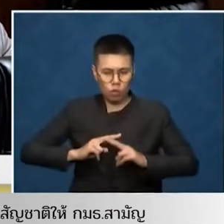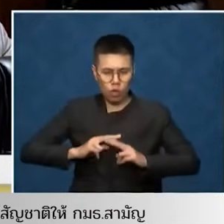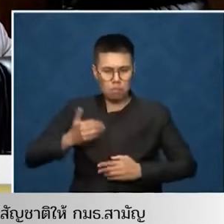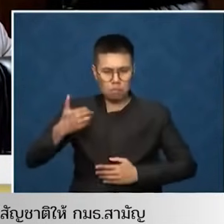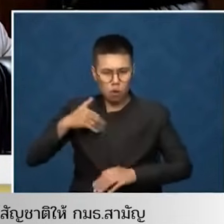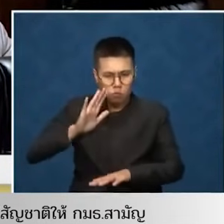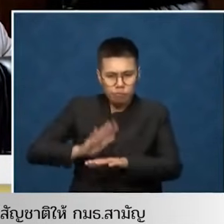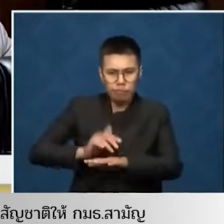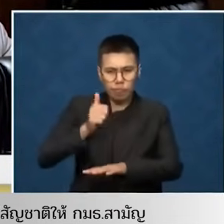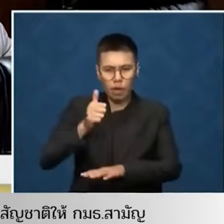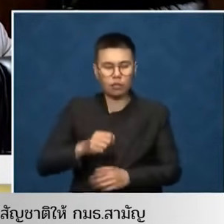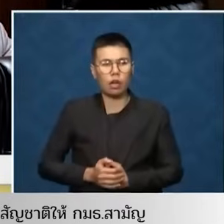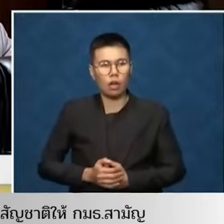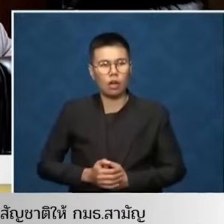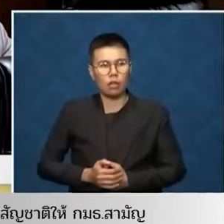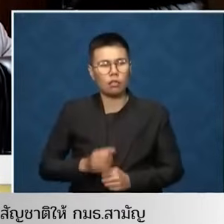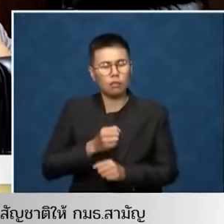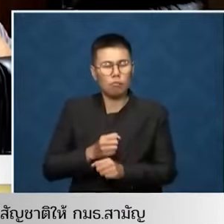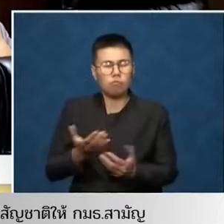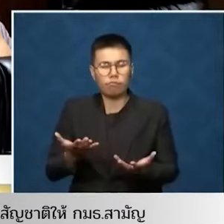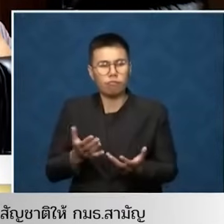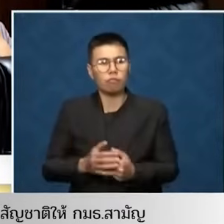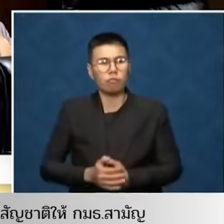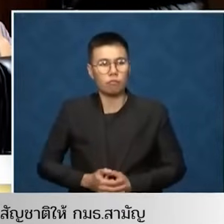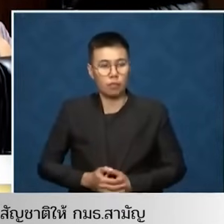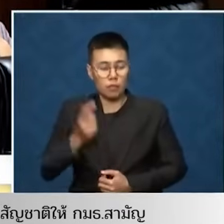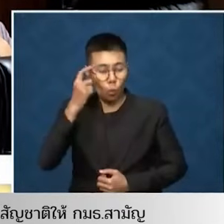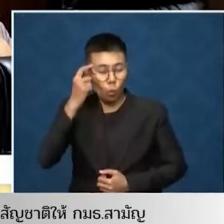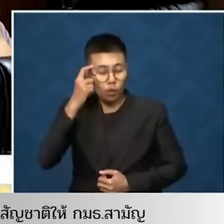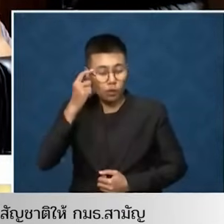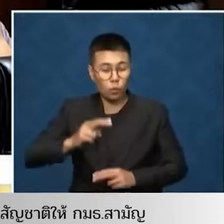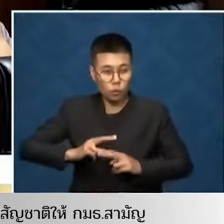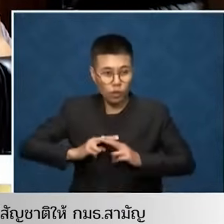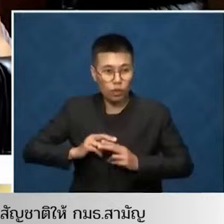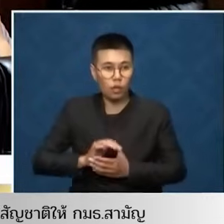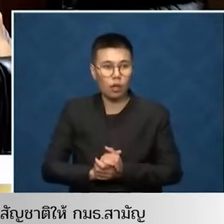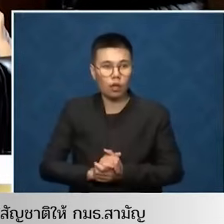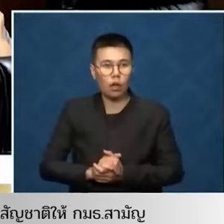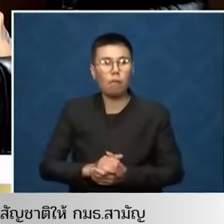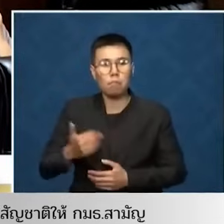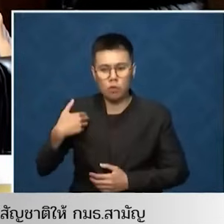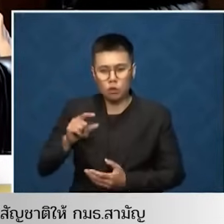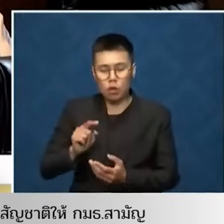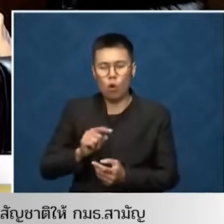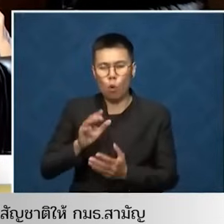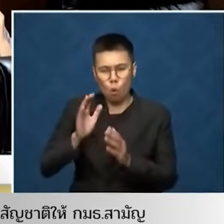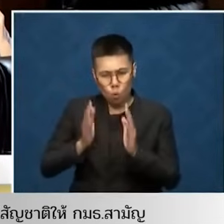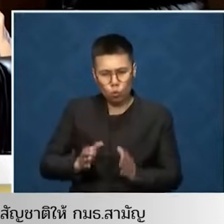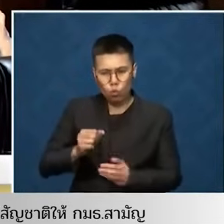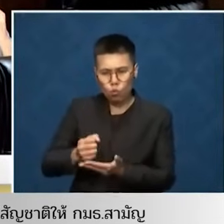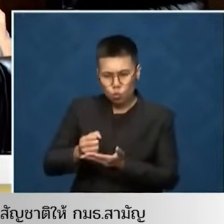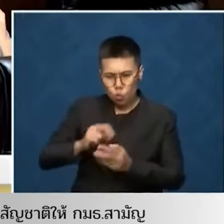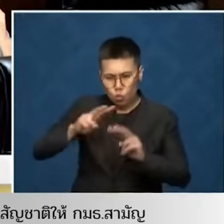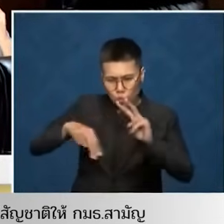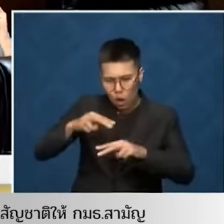เป็นที่ประจักษ์ต่อสังคมได้สักแค่ไหนกันท่านคิดว่าท่านจะได้รับการคุ้มครองทางสังคมได้รับสิทธิทางกฎหมาย